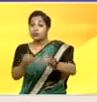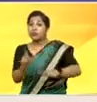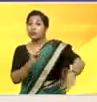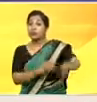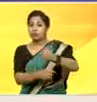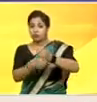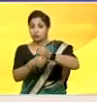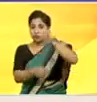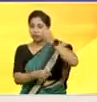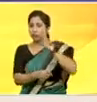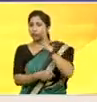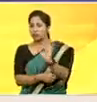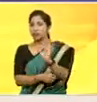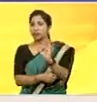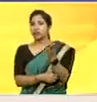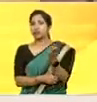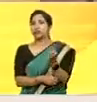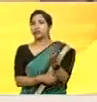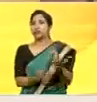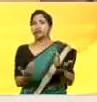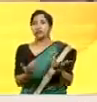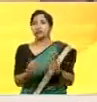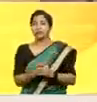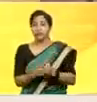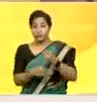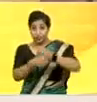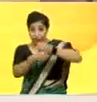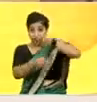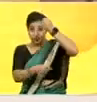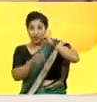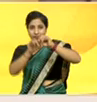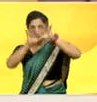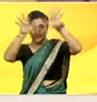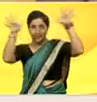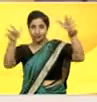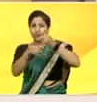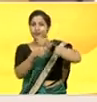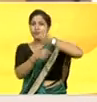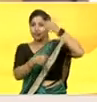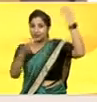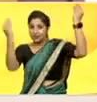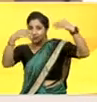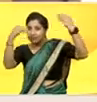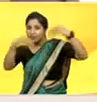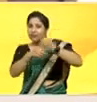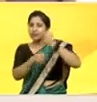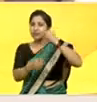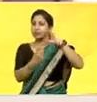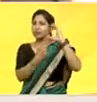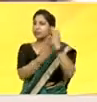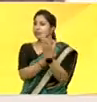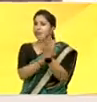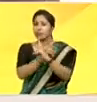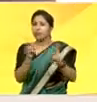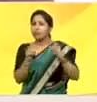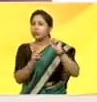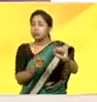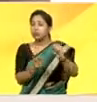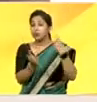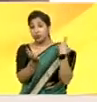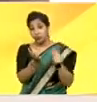छातों का विशेष महत्व है। छाते वहाँ कई परंपराओं और विधि विधान